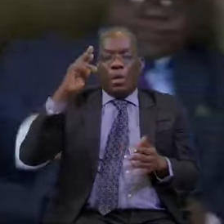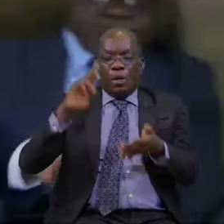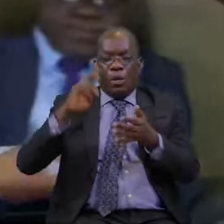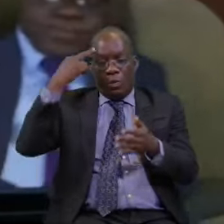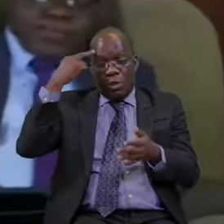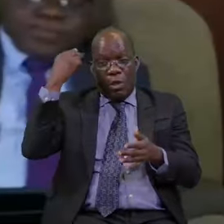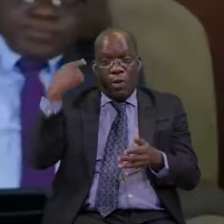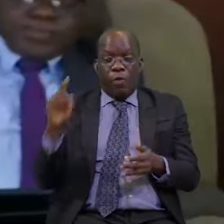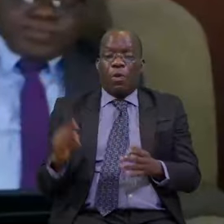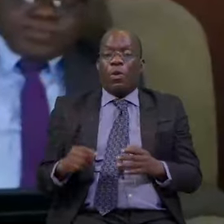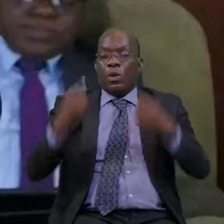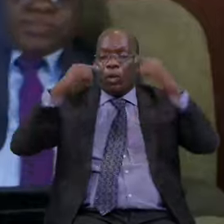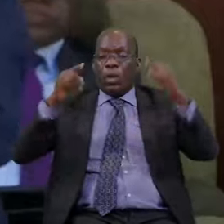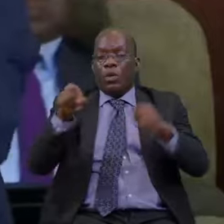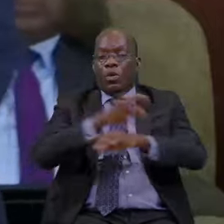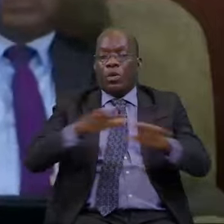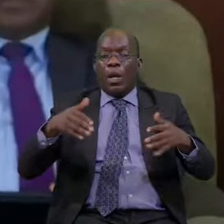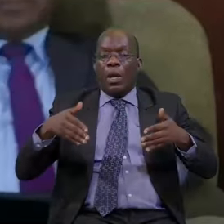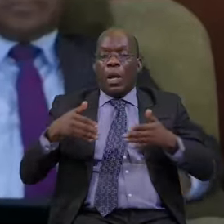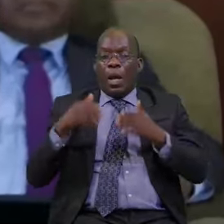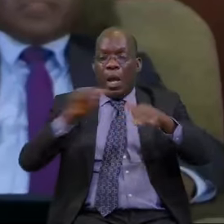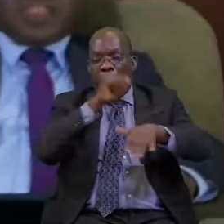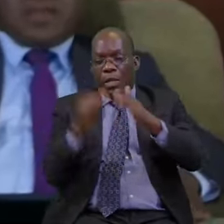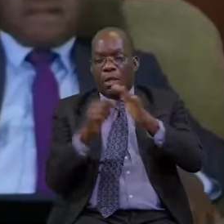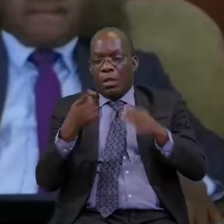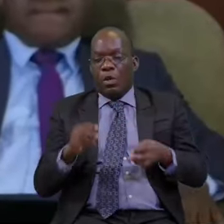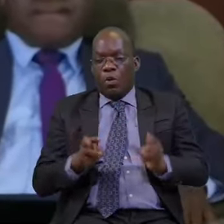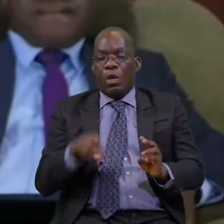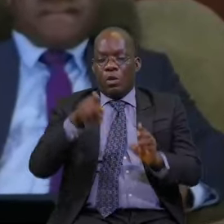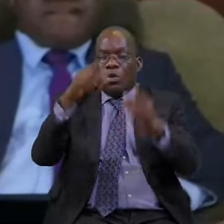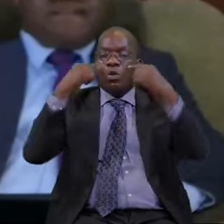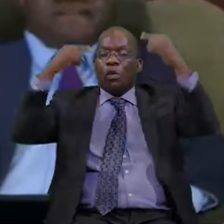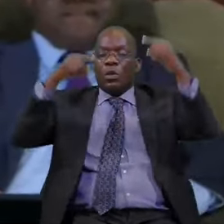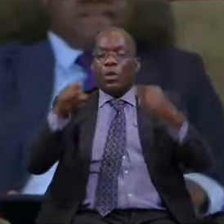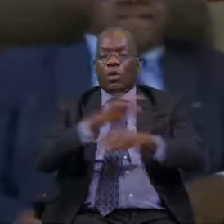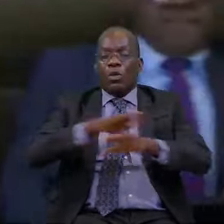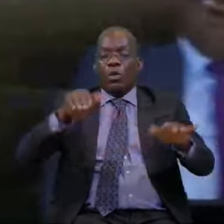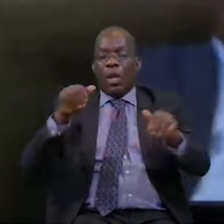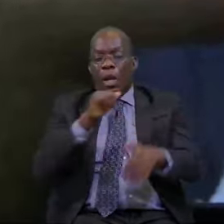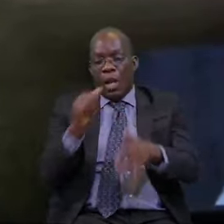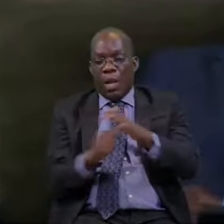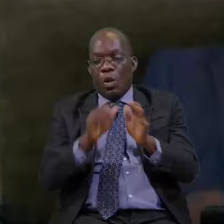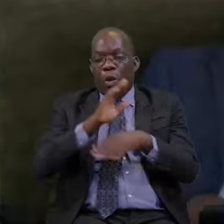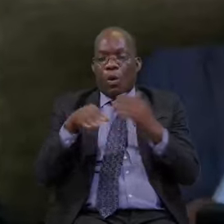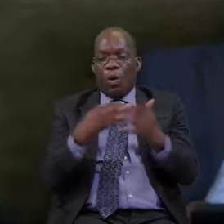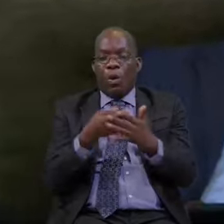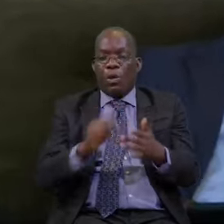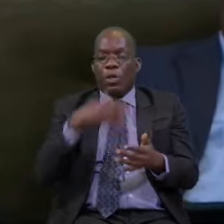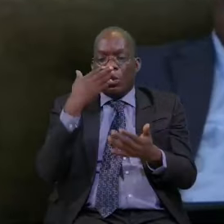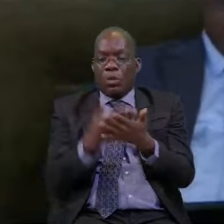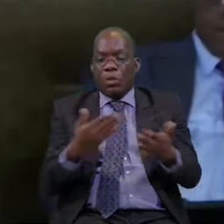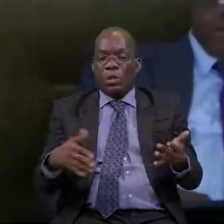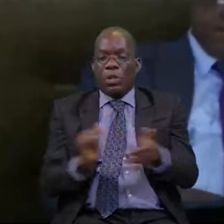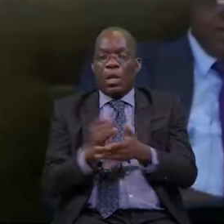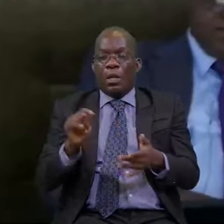votre réussite, vous ne cachez pas ce que vous faites, vous ne cachez pas les bonnes choses que le Seigneur a mises dans votre